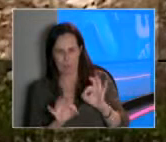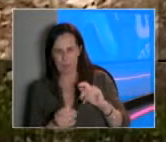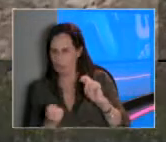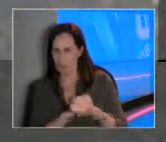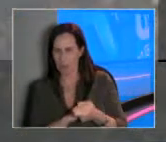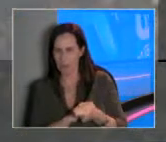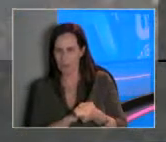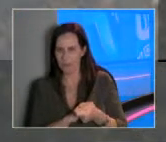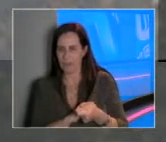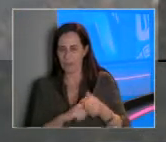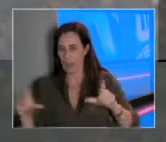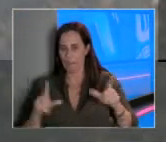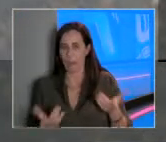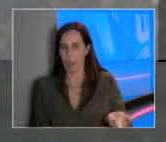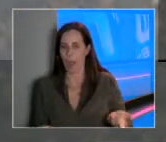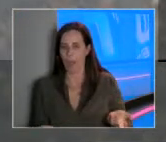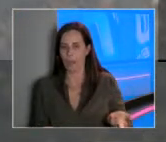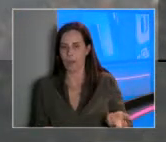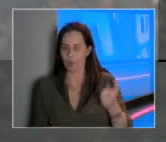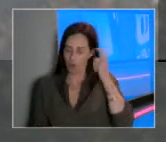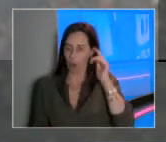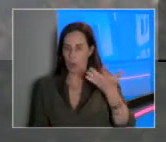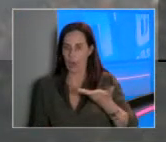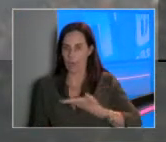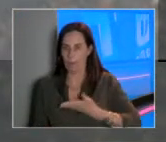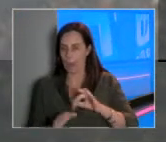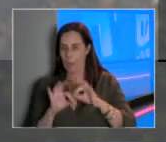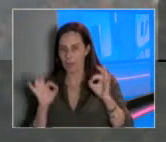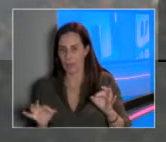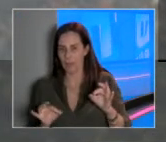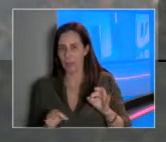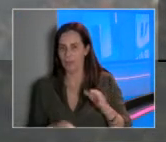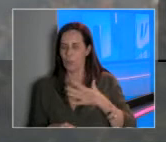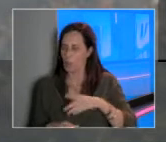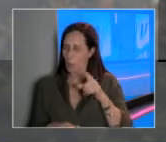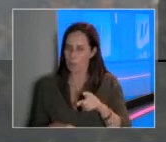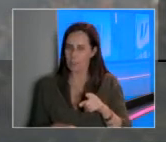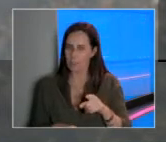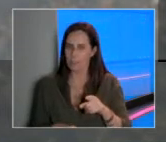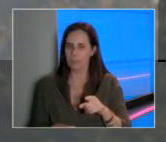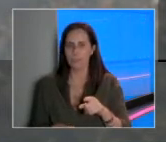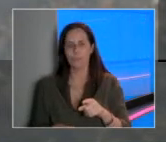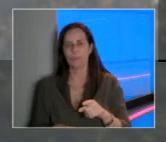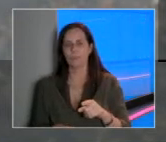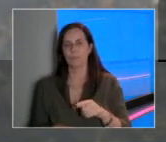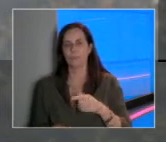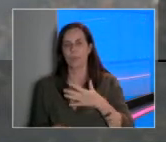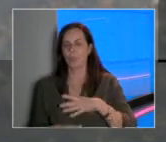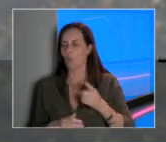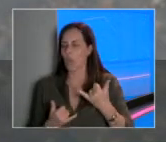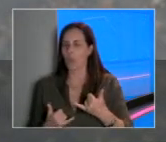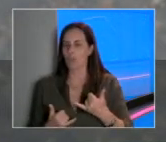משנה אולי את המפה שחשבו אולי לקבל אותה בתחילה. אני רוצה אותך ברשותך, אלוף במילואים ידלין, אני רוצה